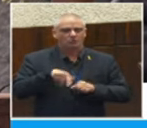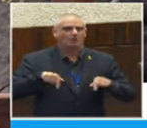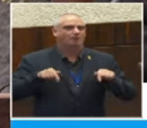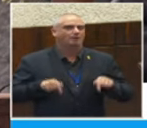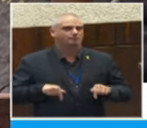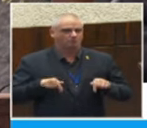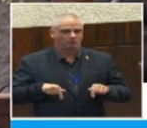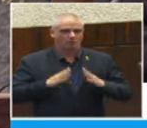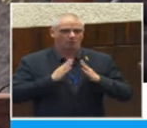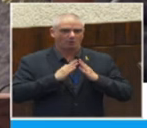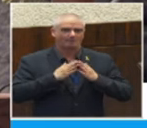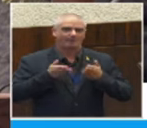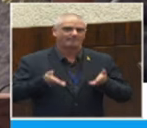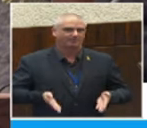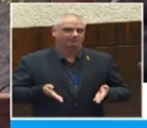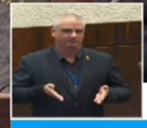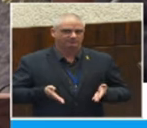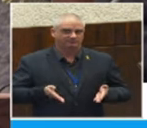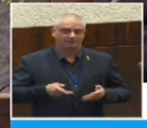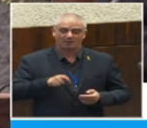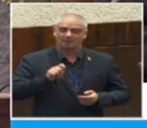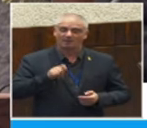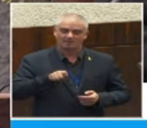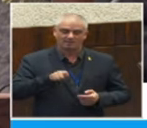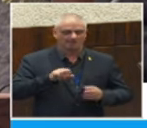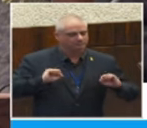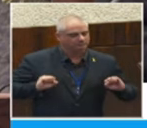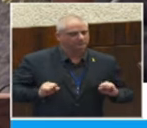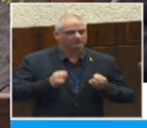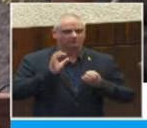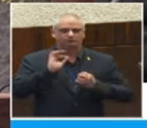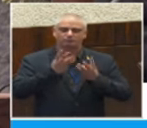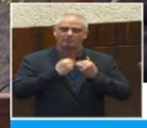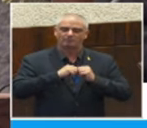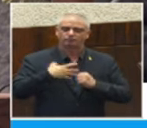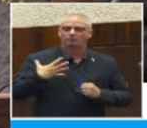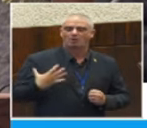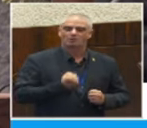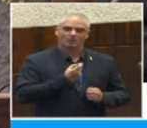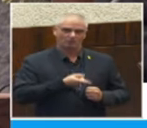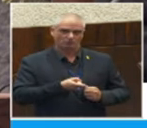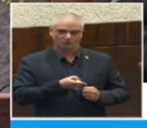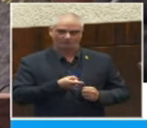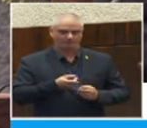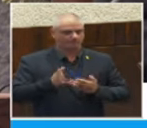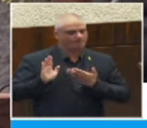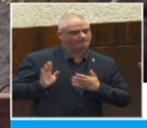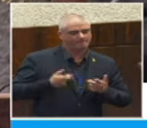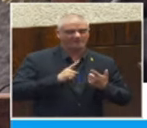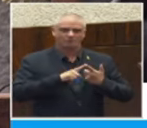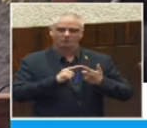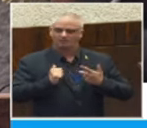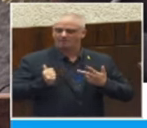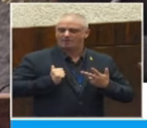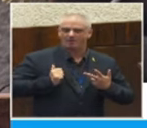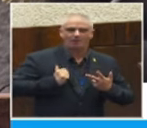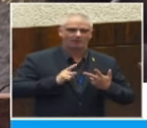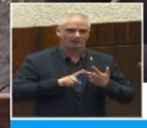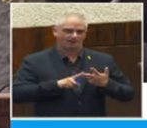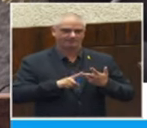הזה. הכנסת התגייסה למען משפחות החטופים, המפונים, החיילים